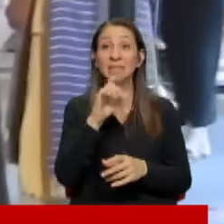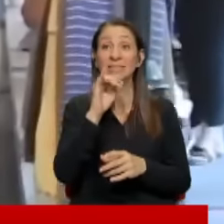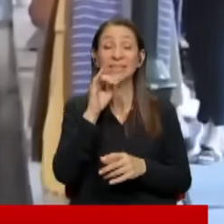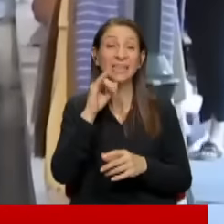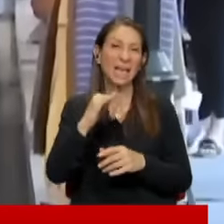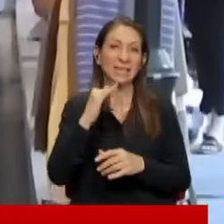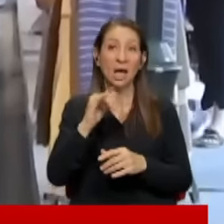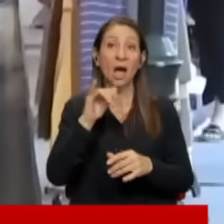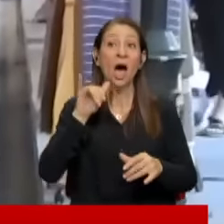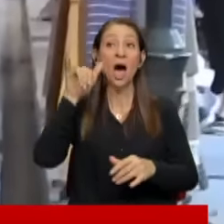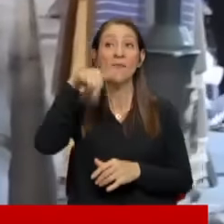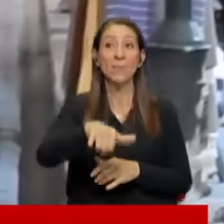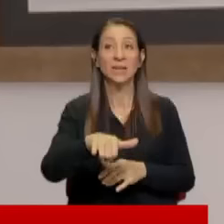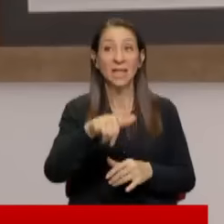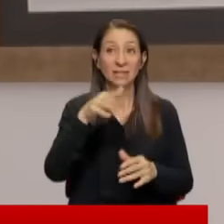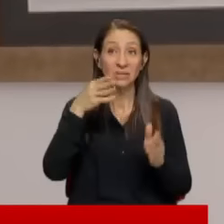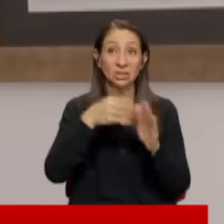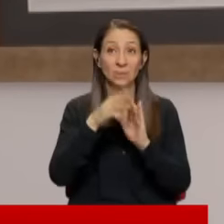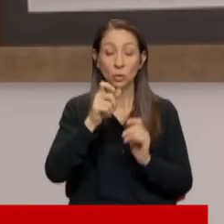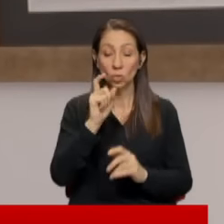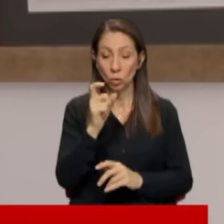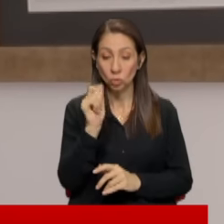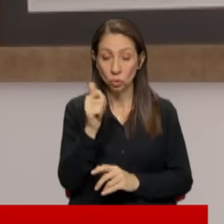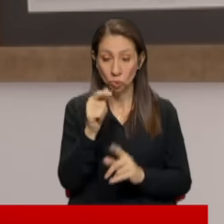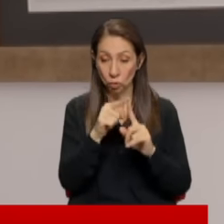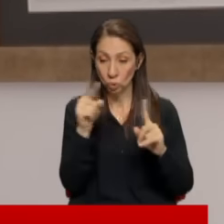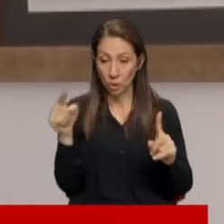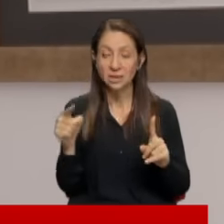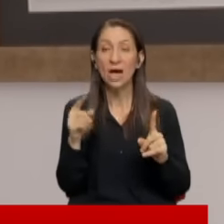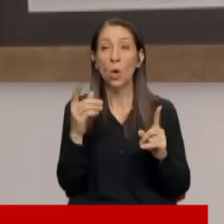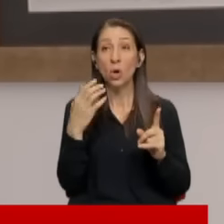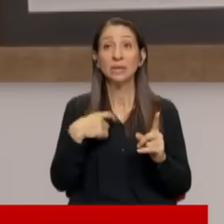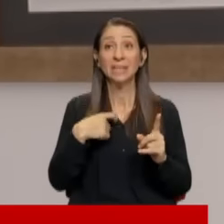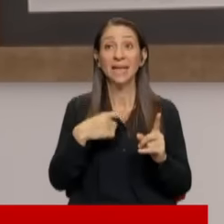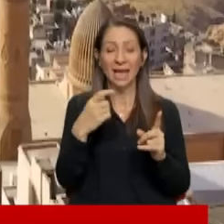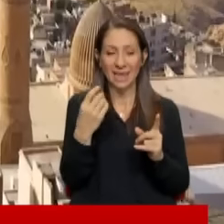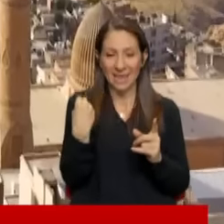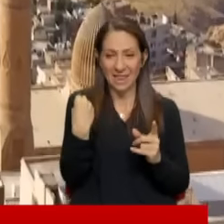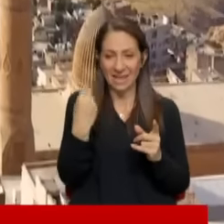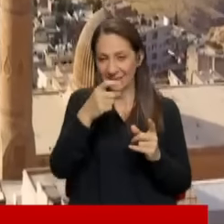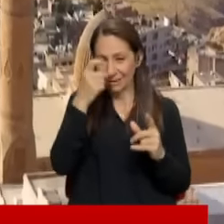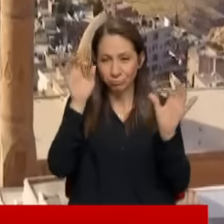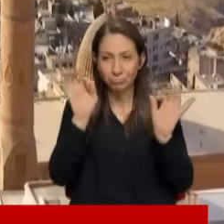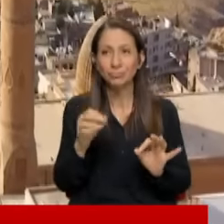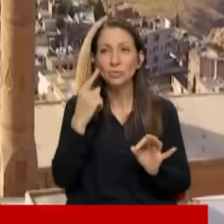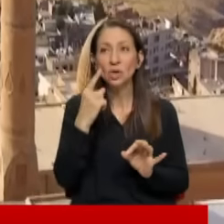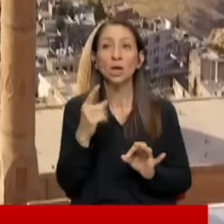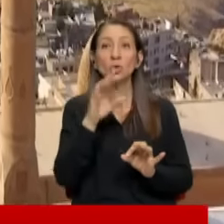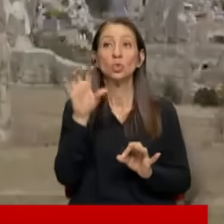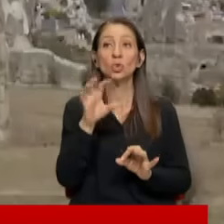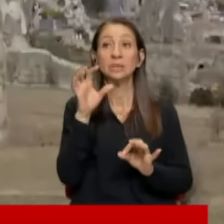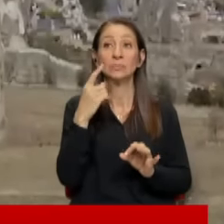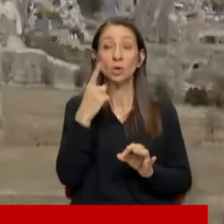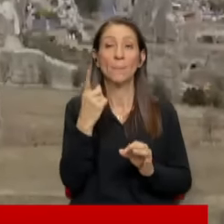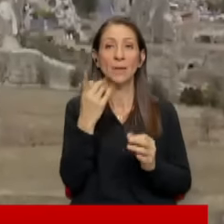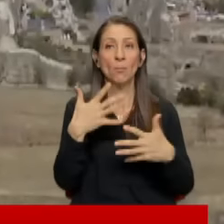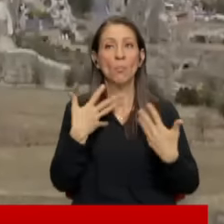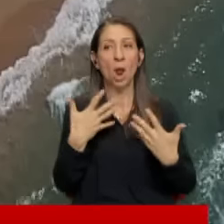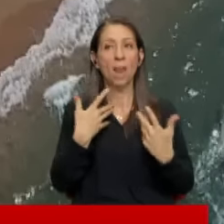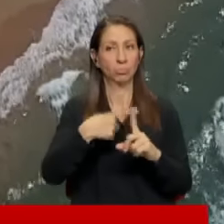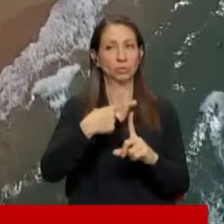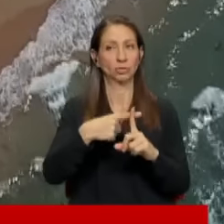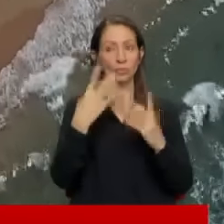kişi havalimanından giriş yaptı. Şu 9 günlük periyot özellikle sezon başı olması vesilesiyle turizm sektörü için de bir moral